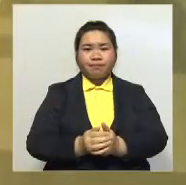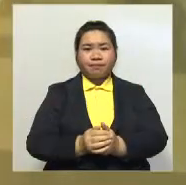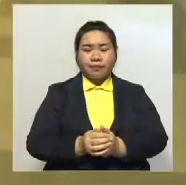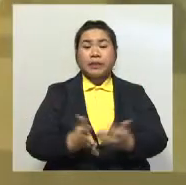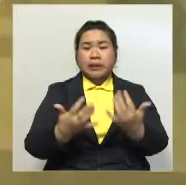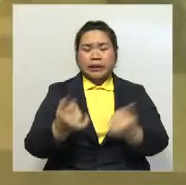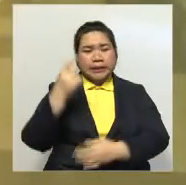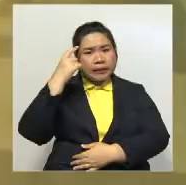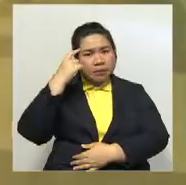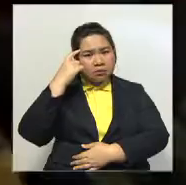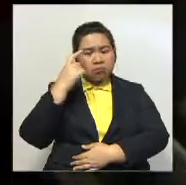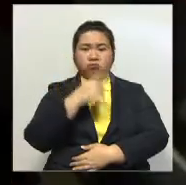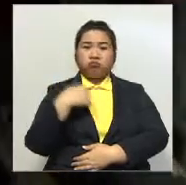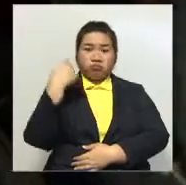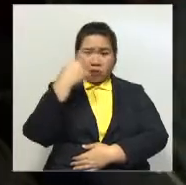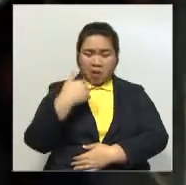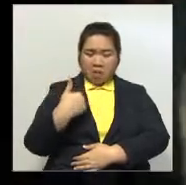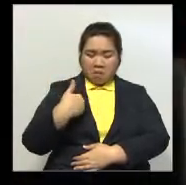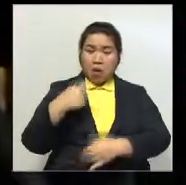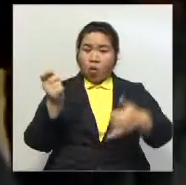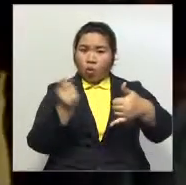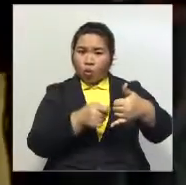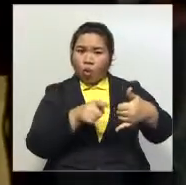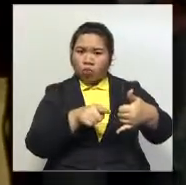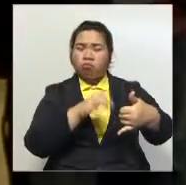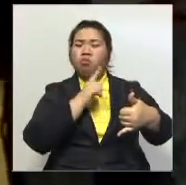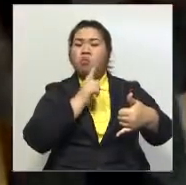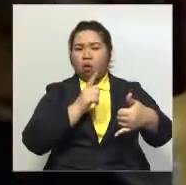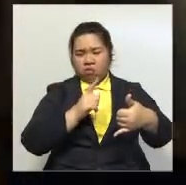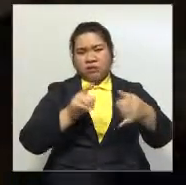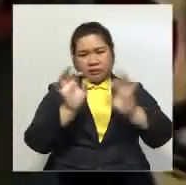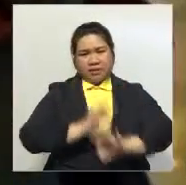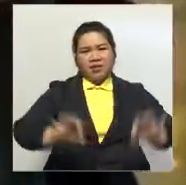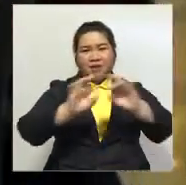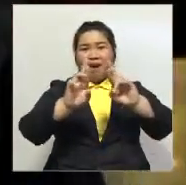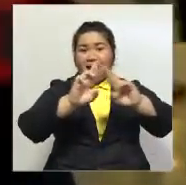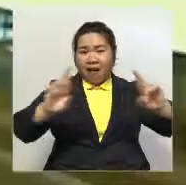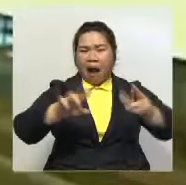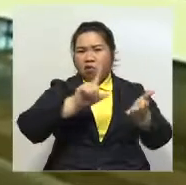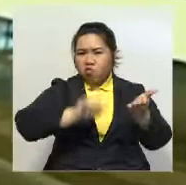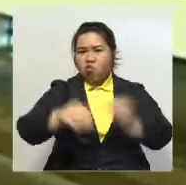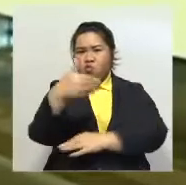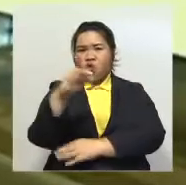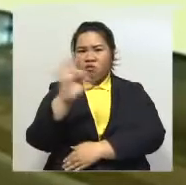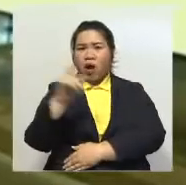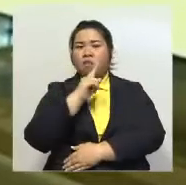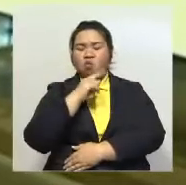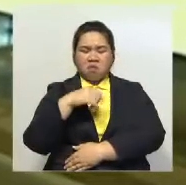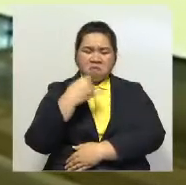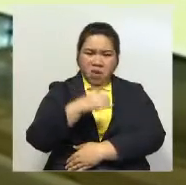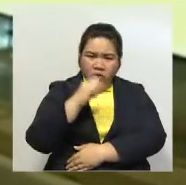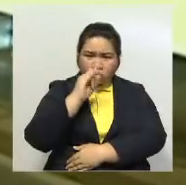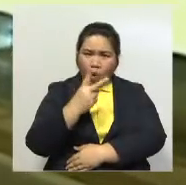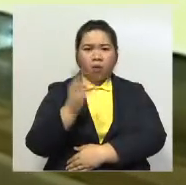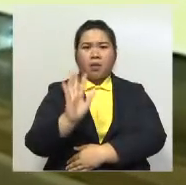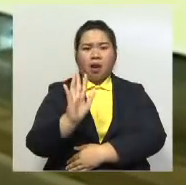เดียวกันค่ะให้หามาตรการลงโทษที่เข้มข้นมากขึ้นเพื่อป้องปรามร้านธงฟ้าไม่ให้กระทำความผิดอีกและให้รายงาน